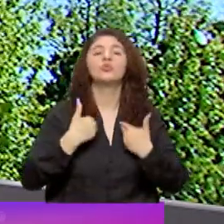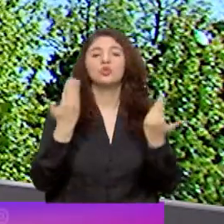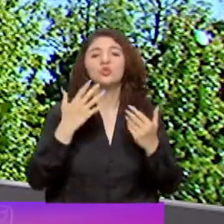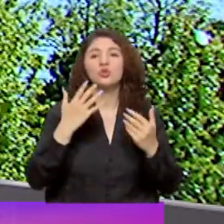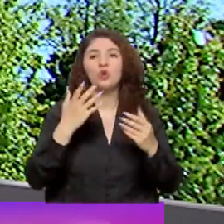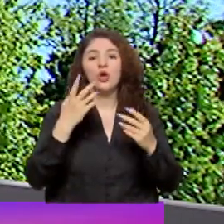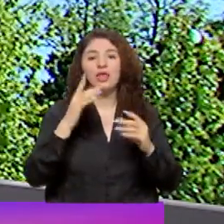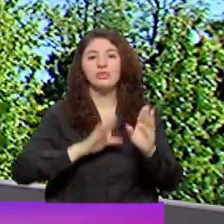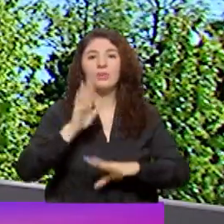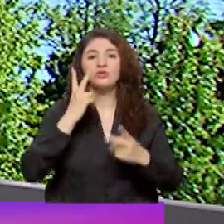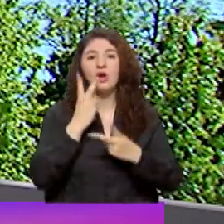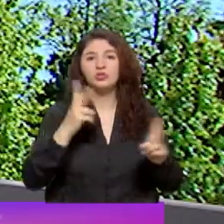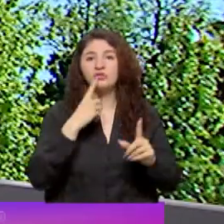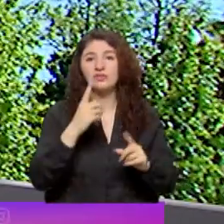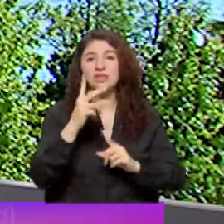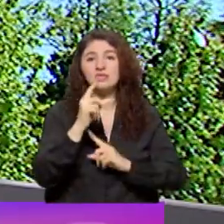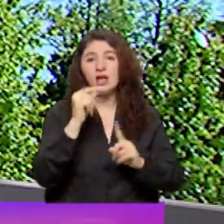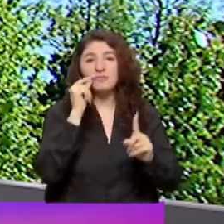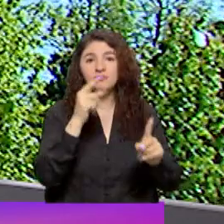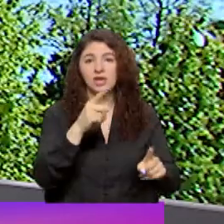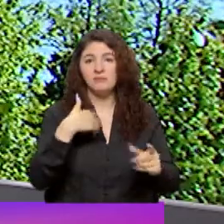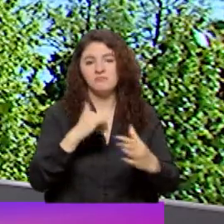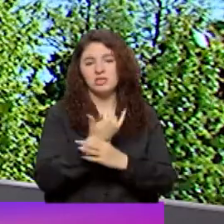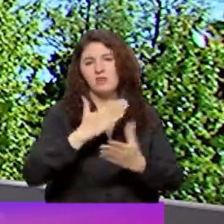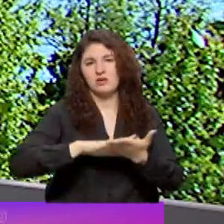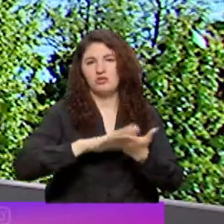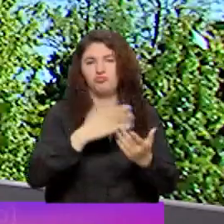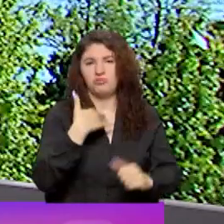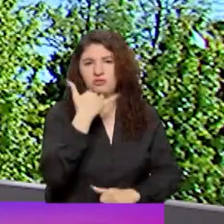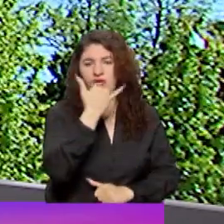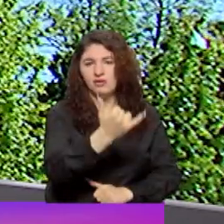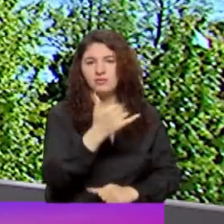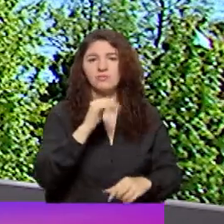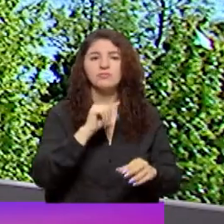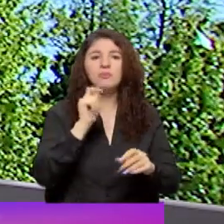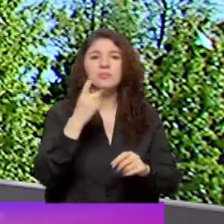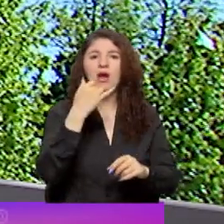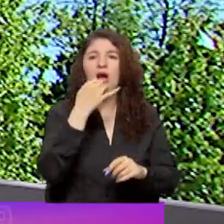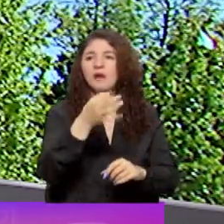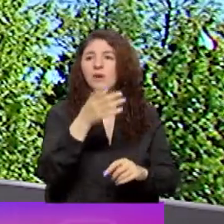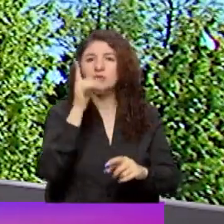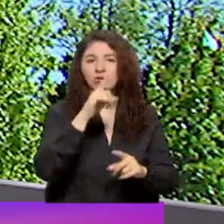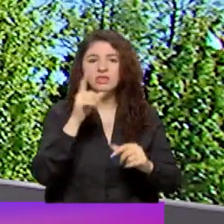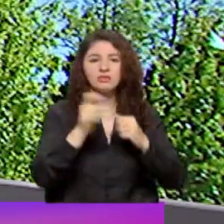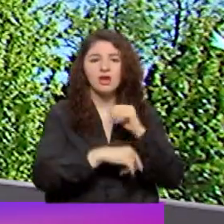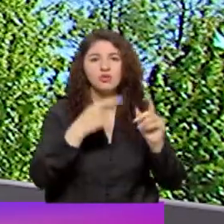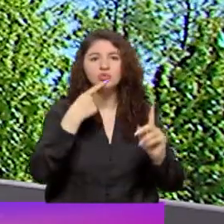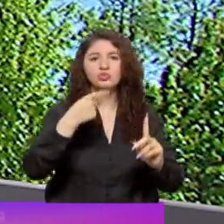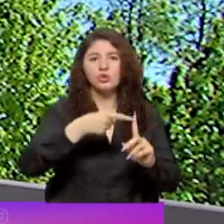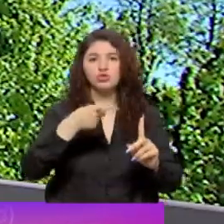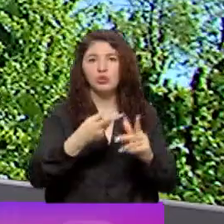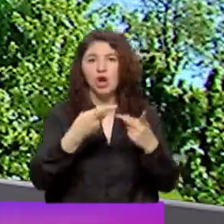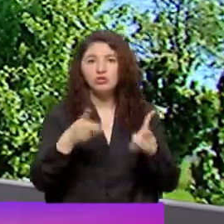özgürlükler diyeceğiz İsmail Saymaz meslektaşım aradım yaptığı bir bu nedeniyle hakkında terör soruşturması